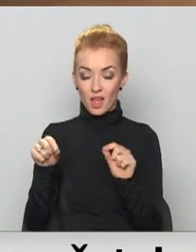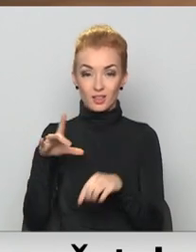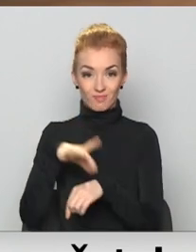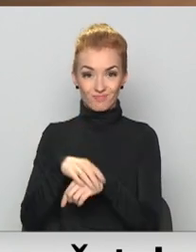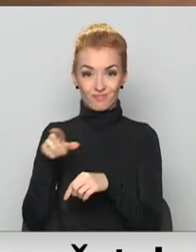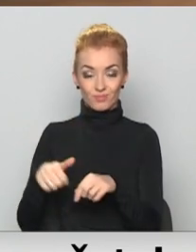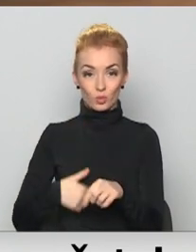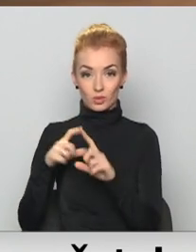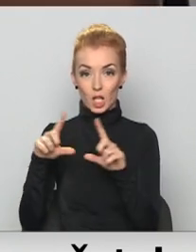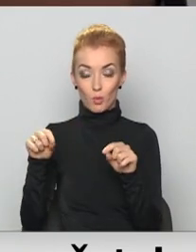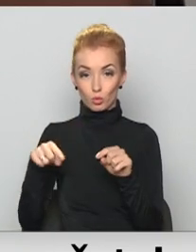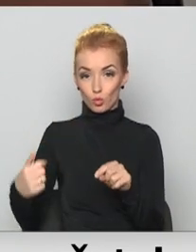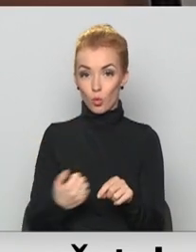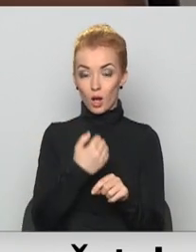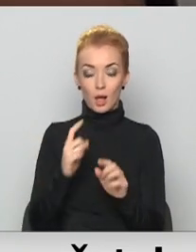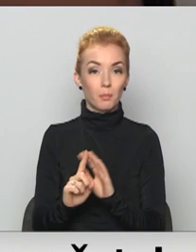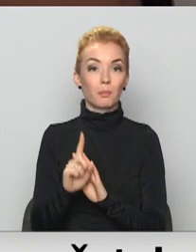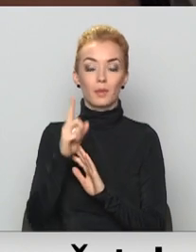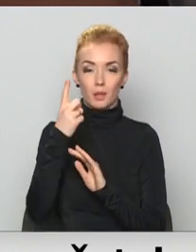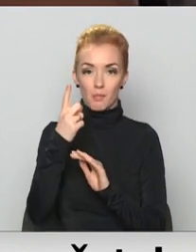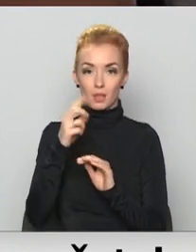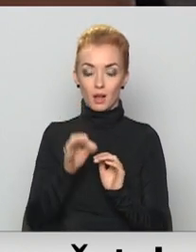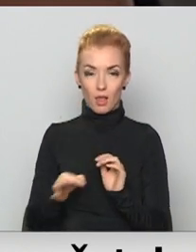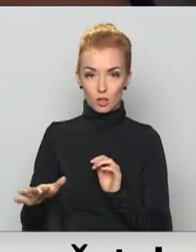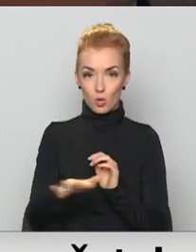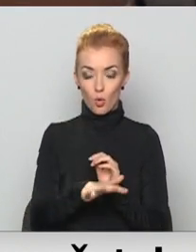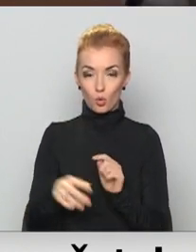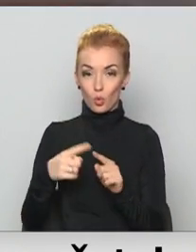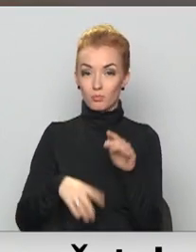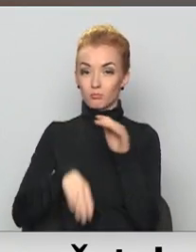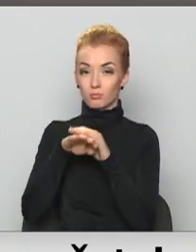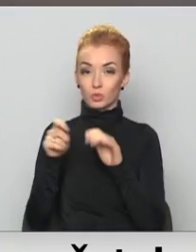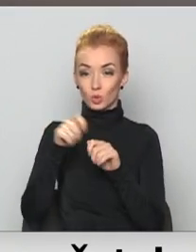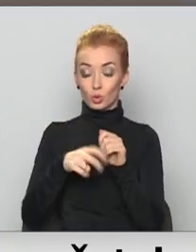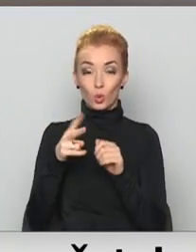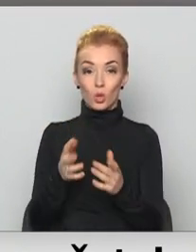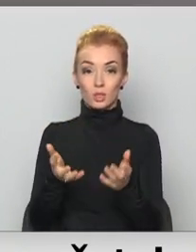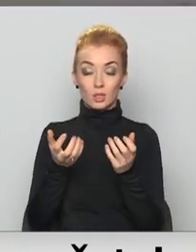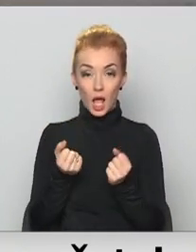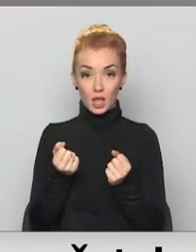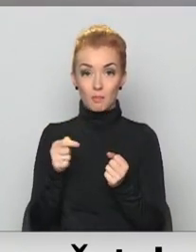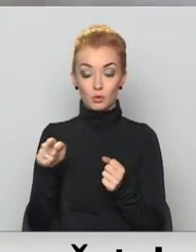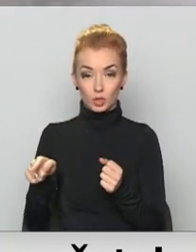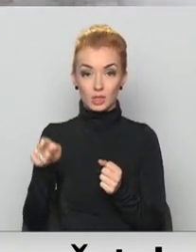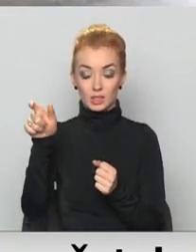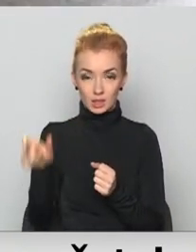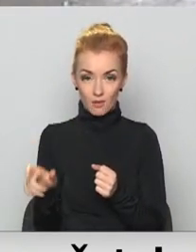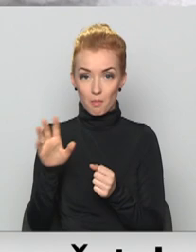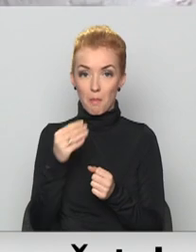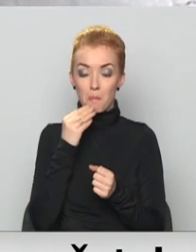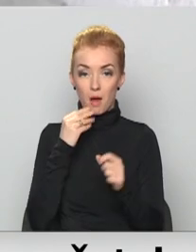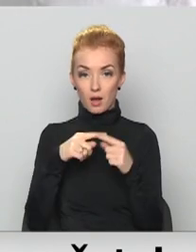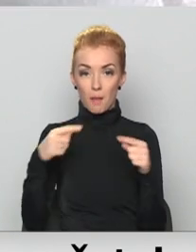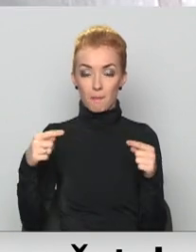nelegālais uzņēmums šogad esot pirmais Zemgales reģionā. Maksimālais sots, ko saņems nelegālais darbonis par pārkāpumiem pārtikas